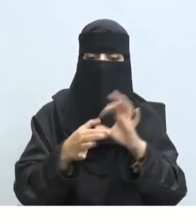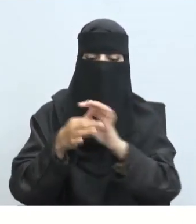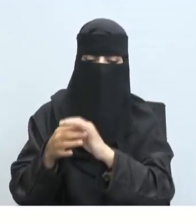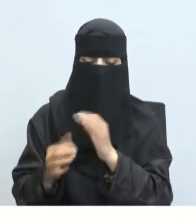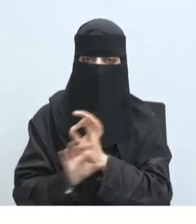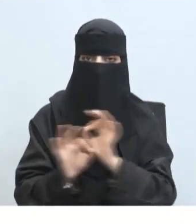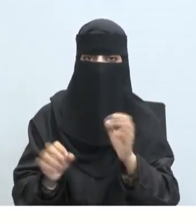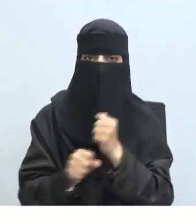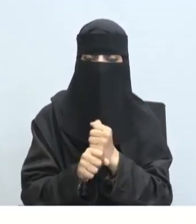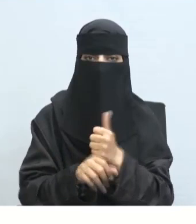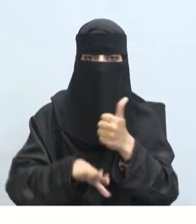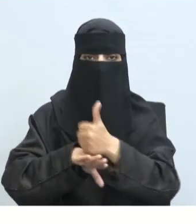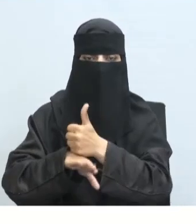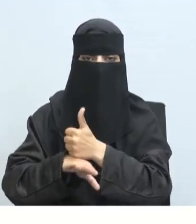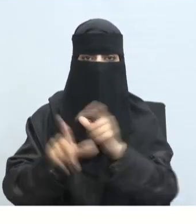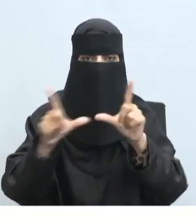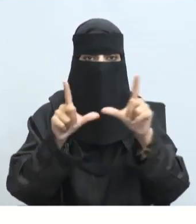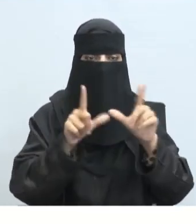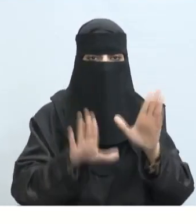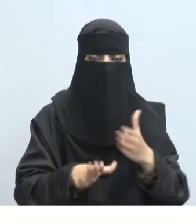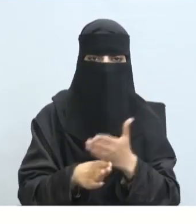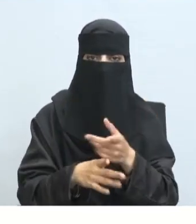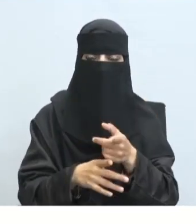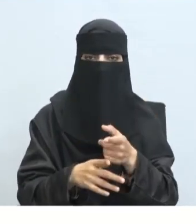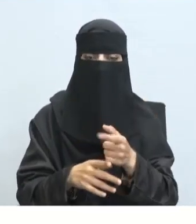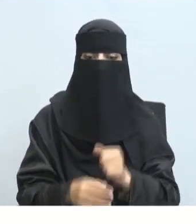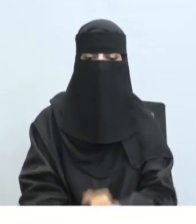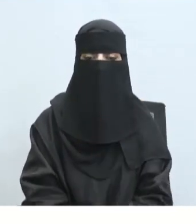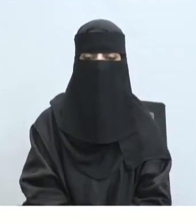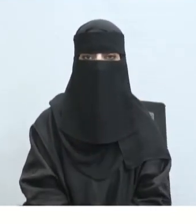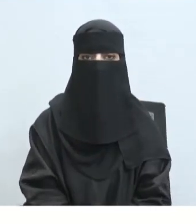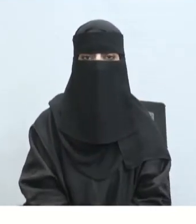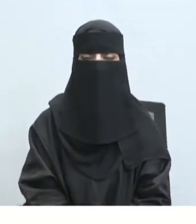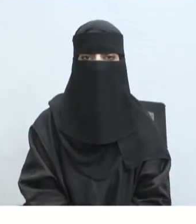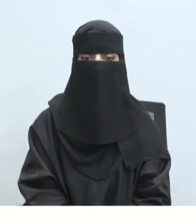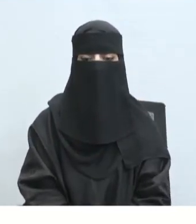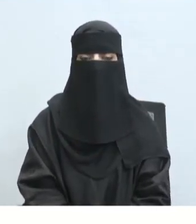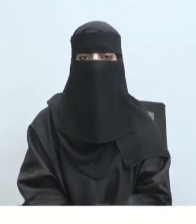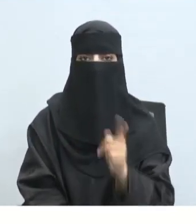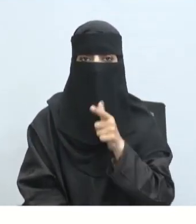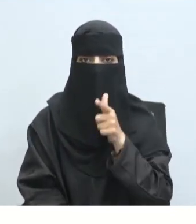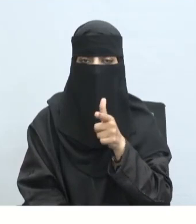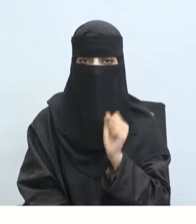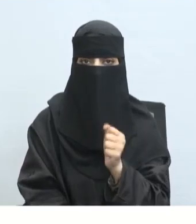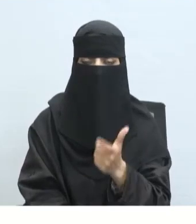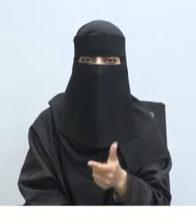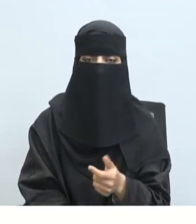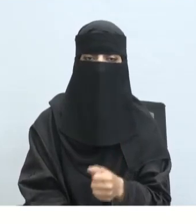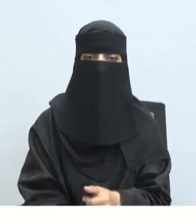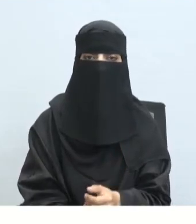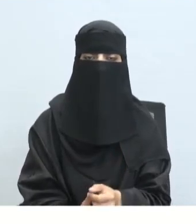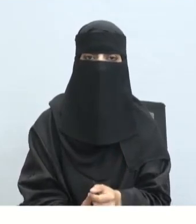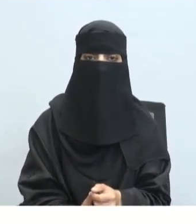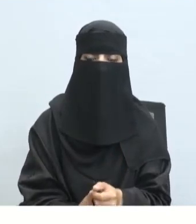مع رؤساء اللجان الاخرى كما ذكرنا بتفرعات ذكرنا يشكل او يشمل